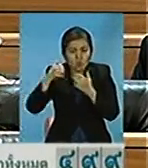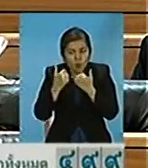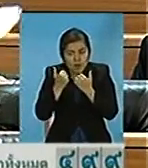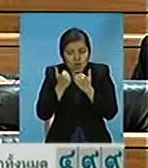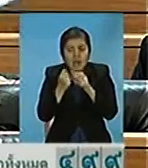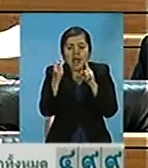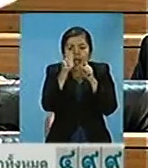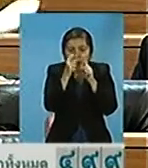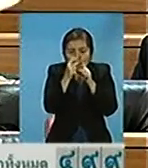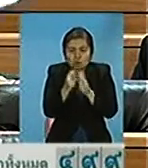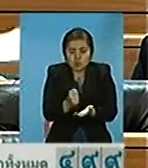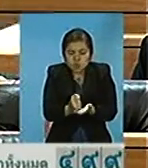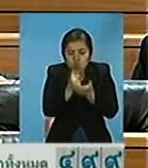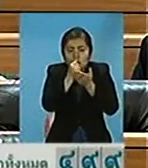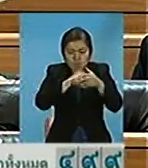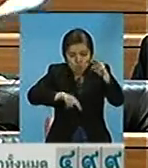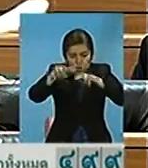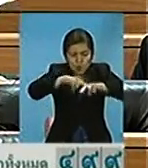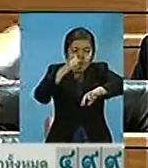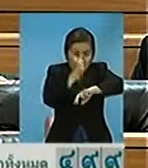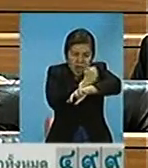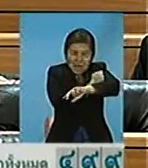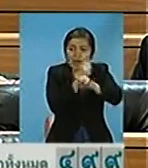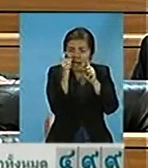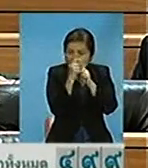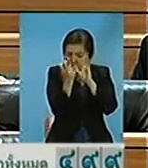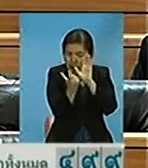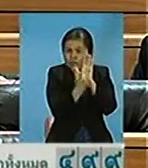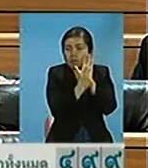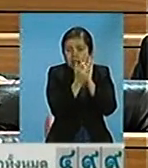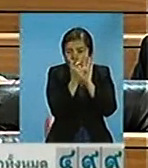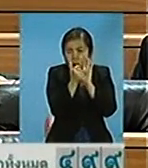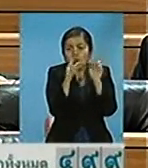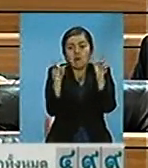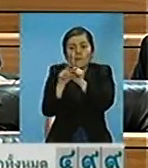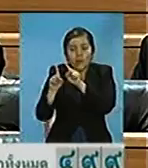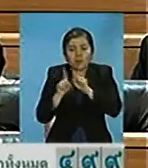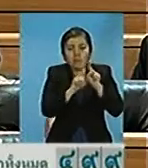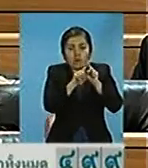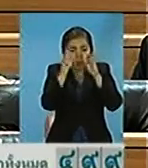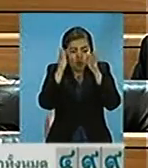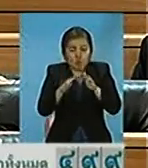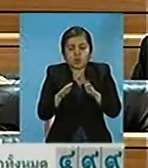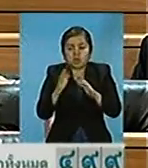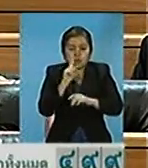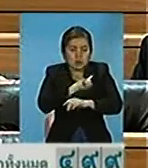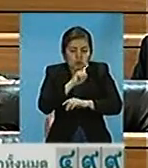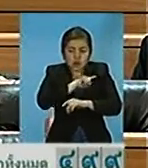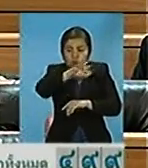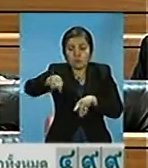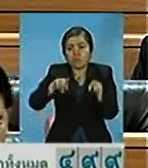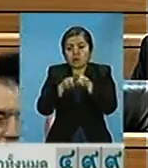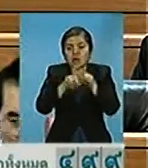ใส่ว่าช่วยดูแลสวัสดิการให้กับแรงงานแค่นั้นแหละครับ ครับ เหมือนกับวันนี้เจ้าหน้าที่สภานี่ครับเราสสได้